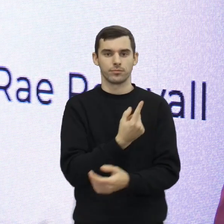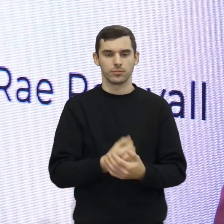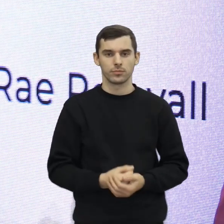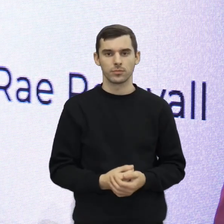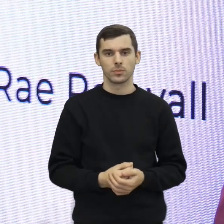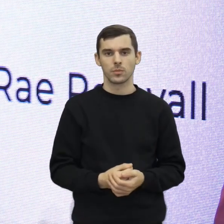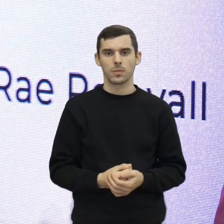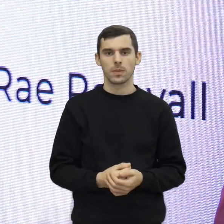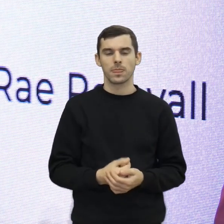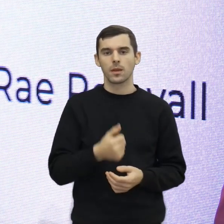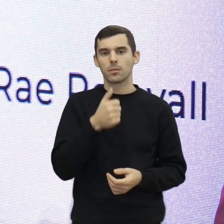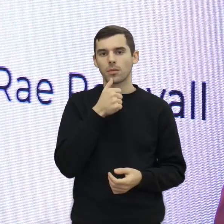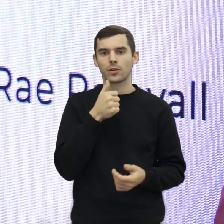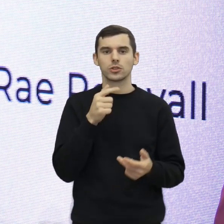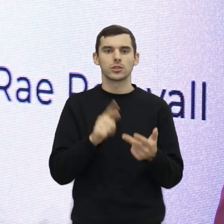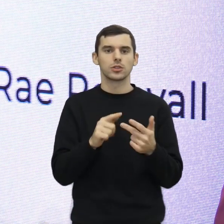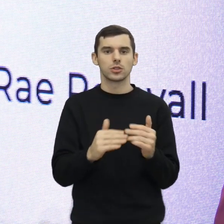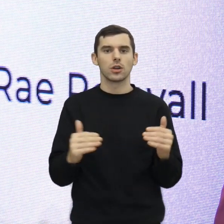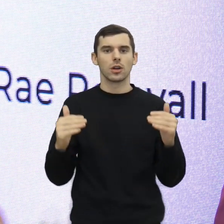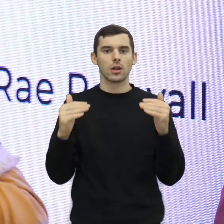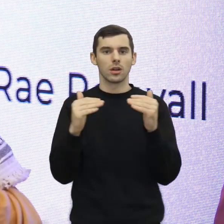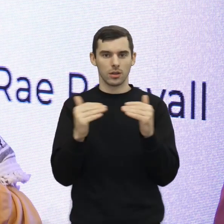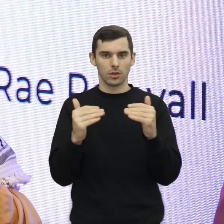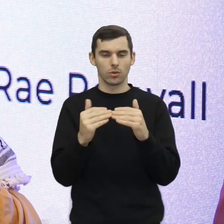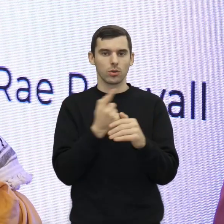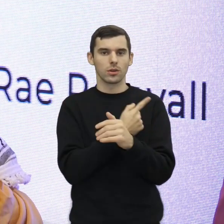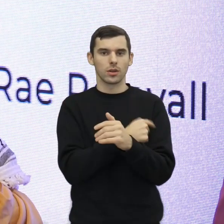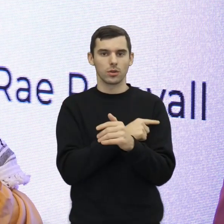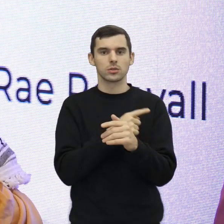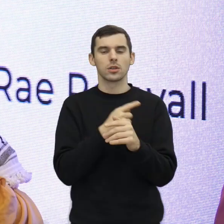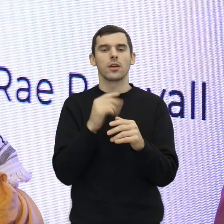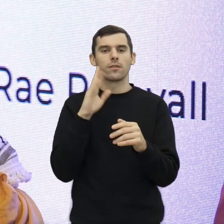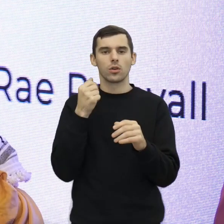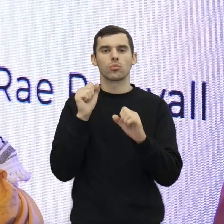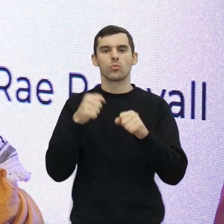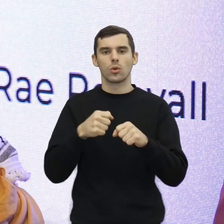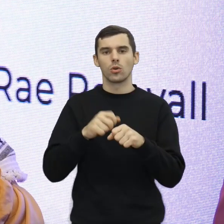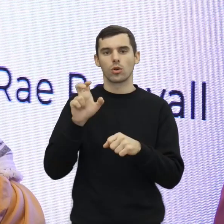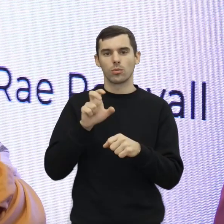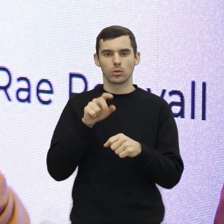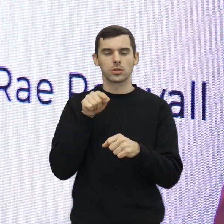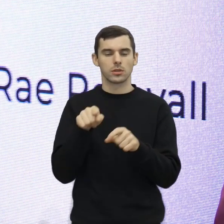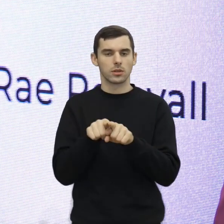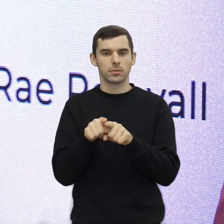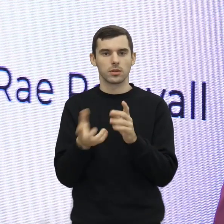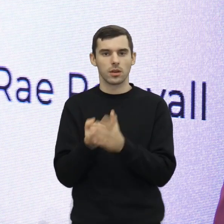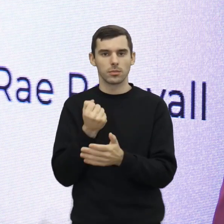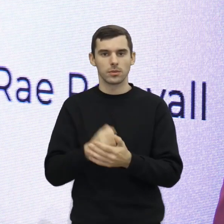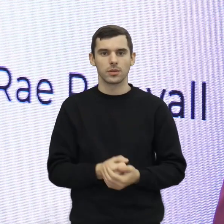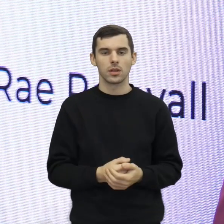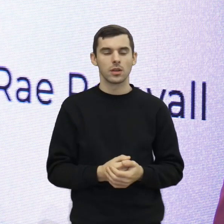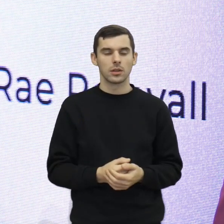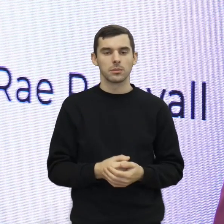tarkim, tose tretinio lygio klinikose, tada gali iš poliklinikai paskui gauti hormonų. Bet iš kitos pusės ir